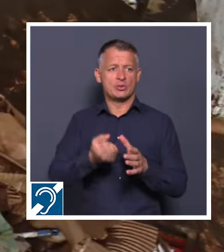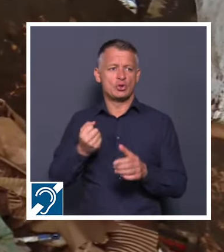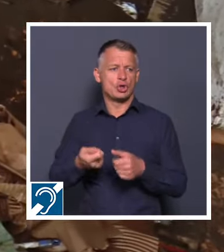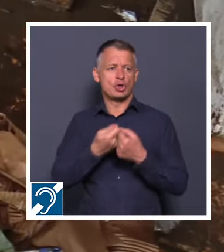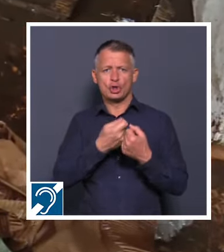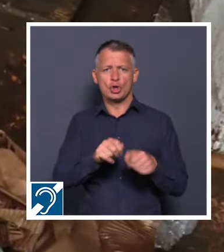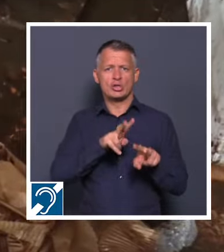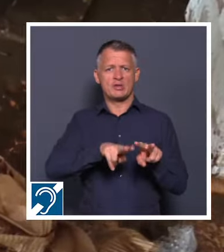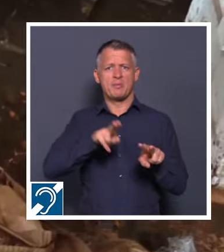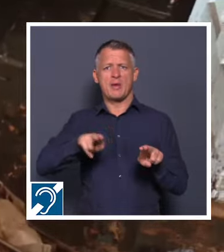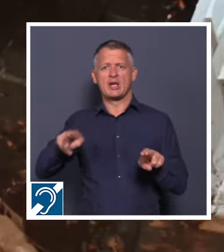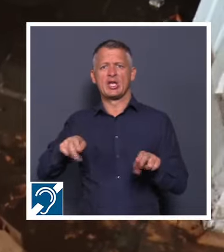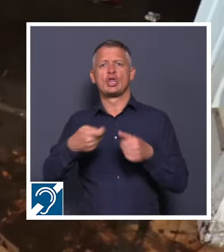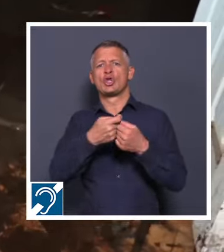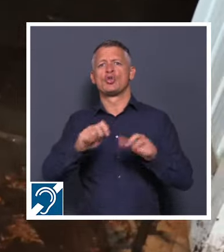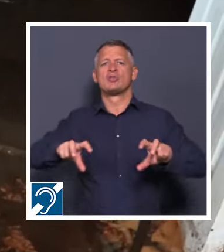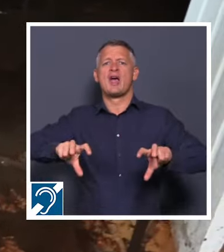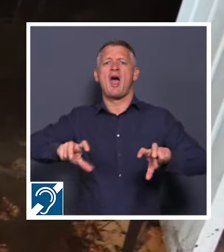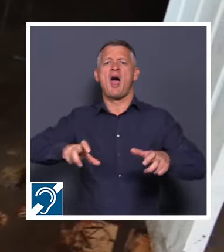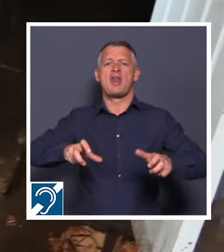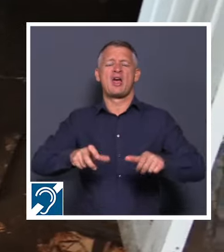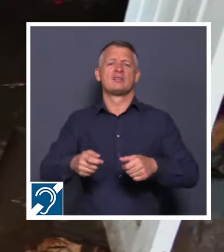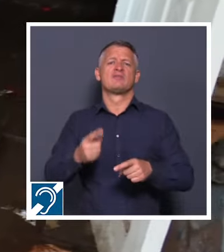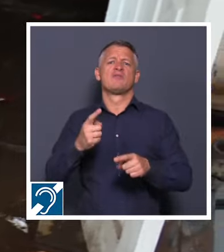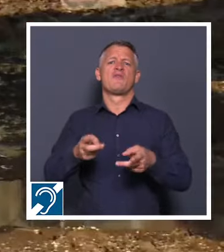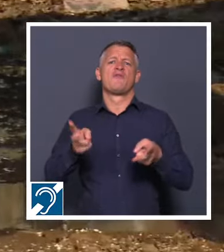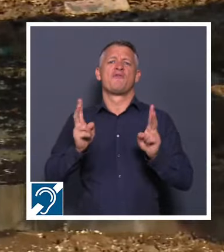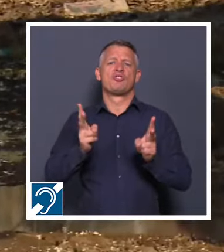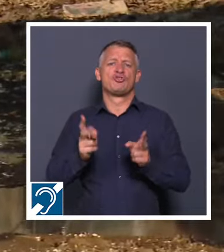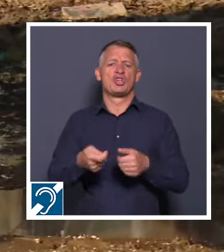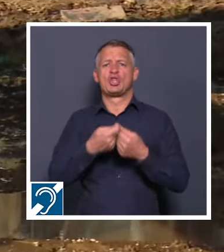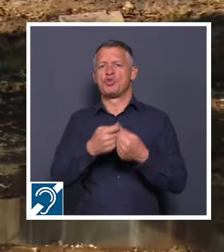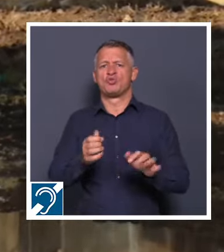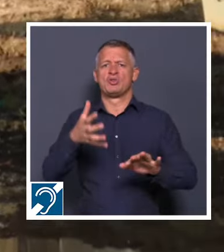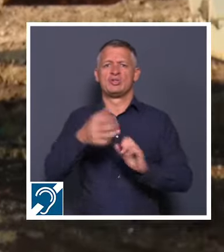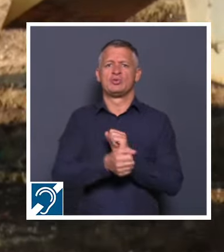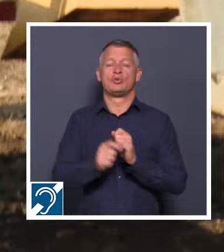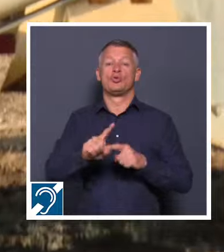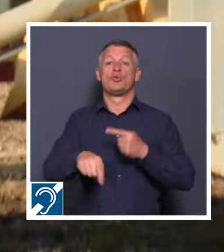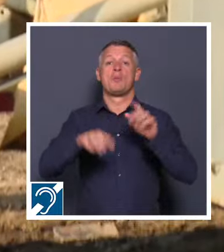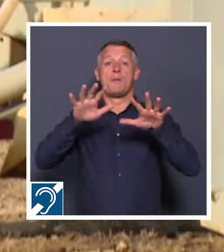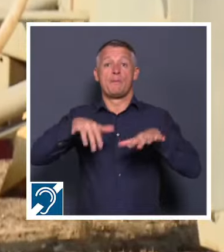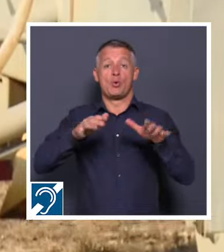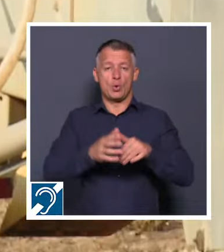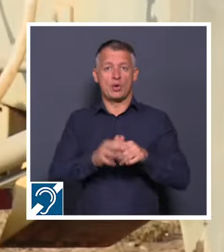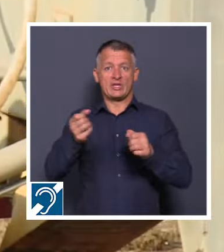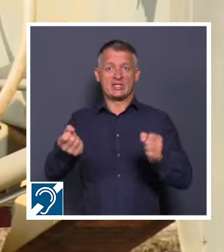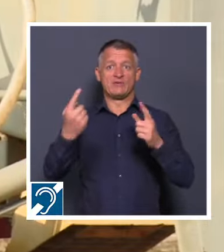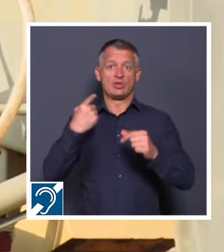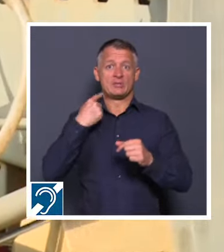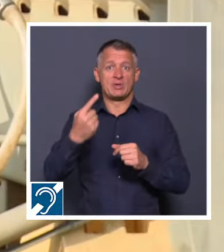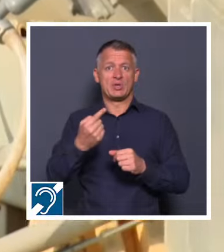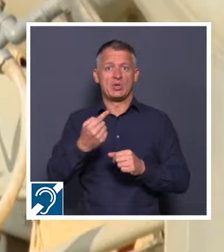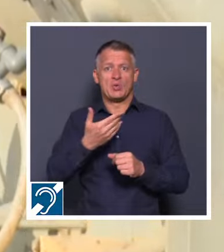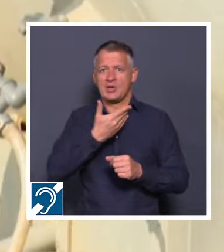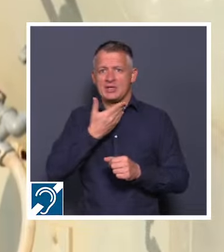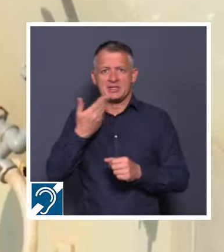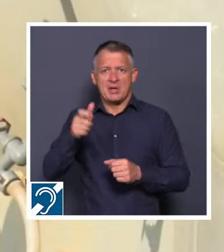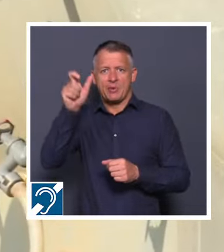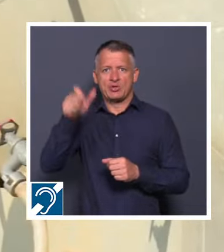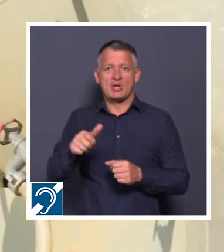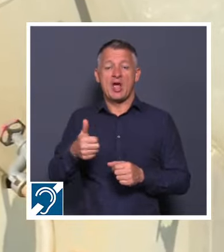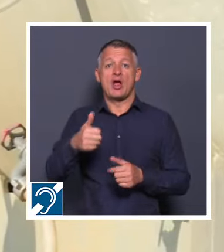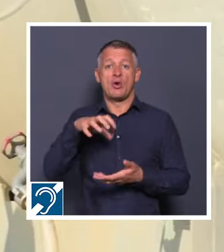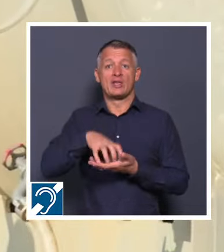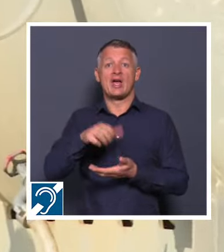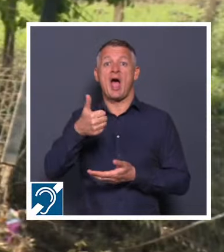parchet, tot, aragaz, frigidere, tot ne-a distrus. După ploile puternice din weekend, nu există om în Amzacea care să nu aibă